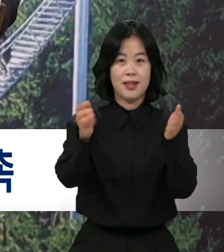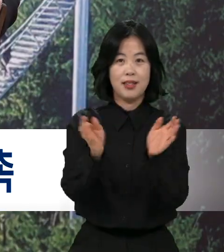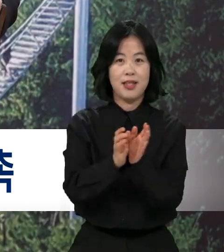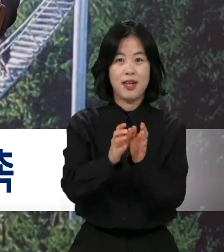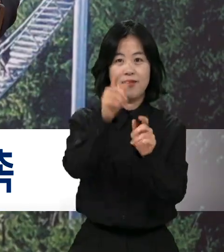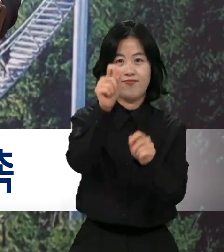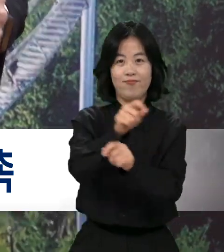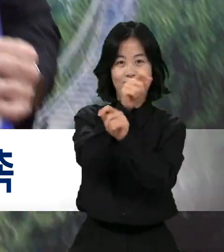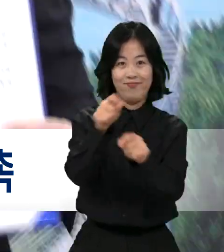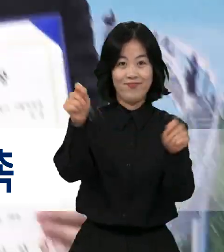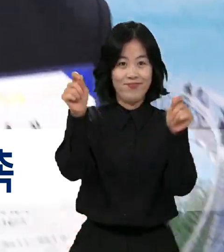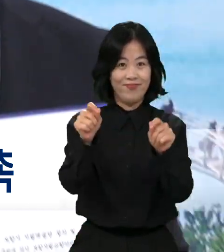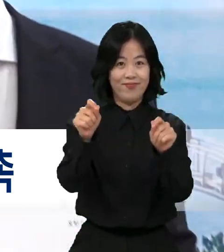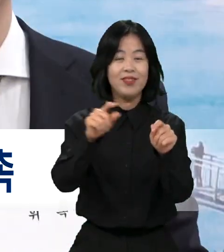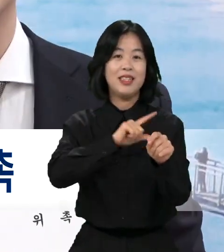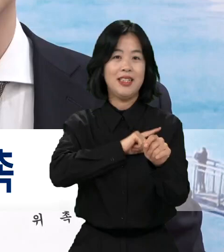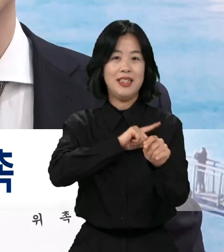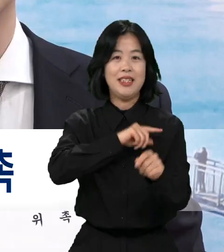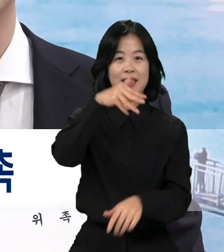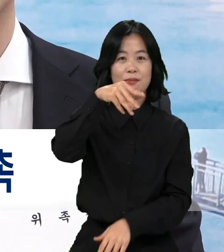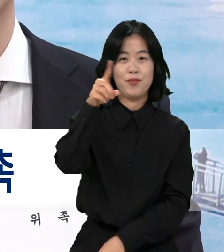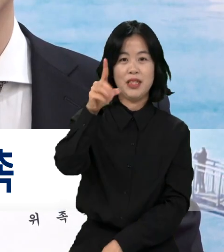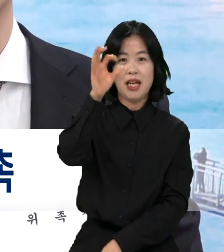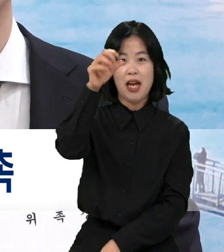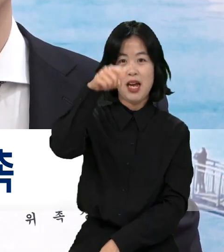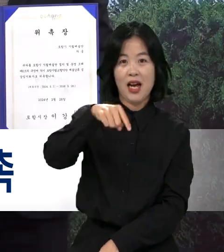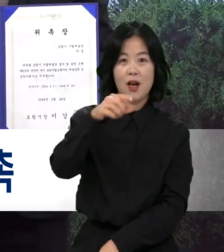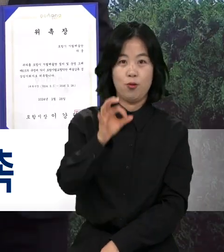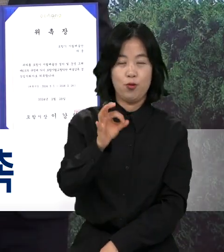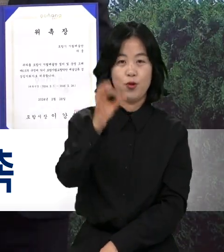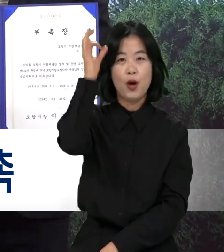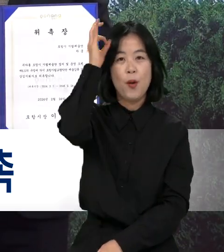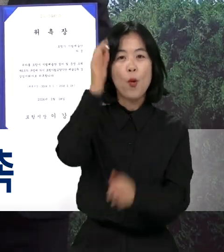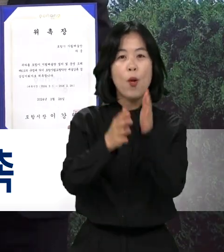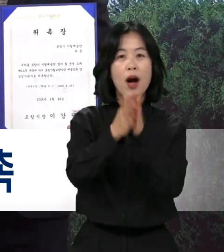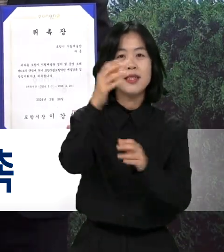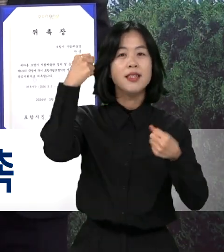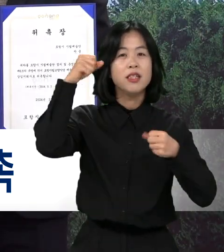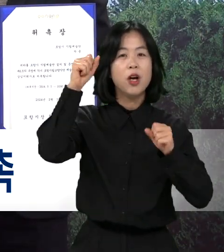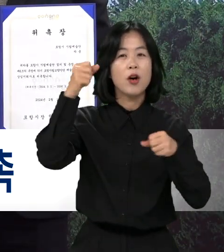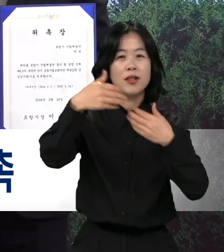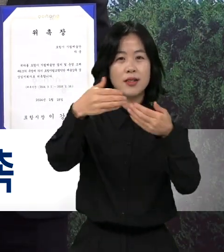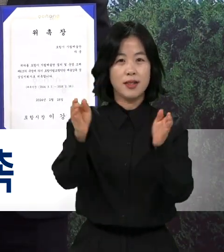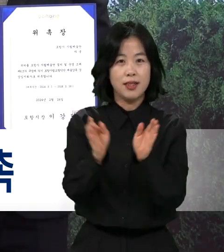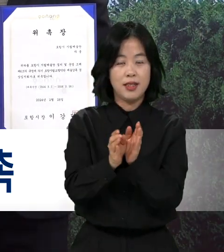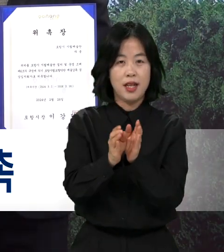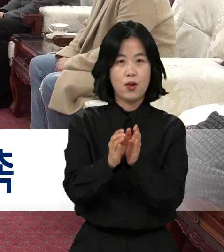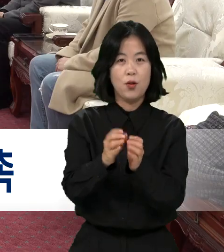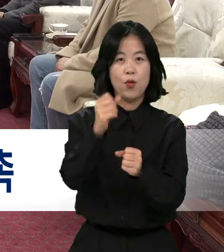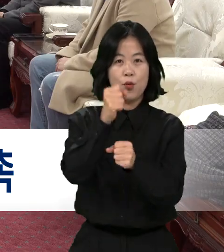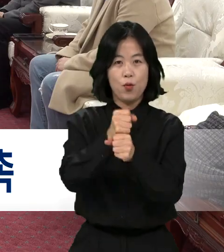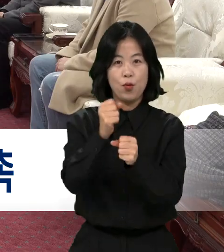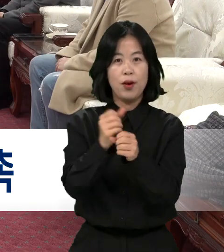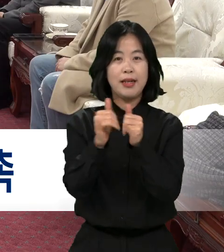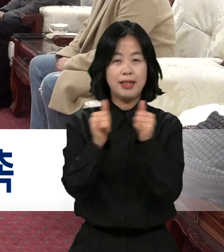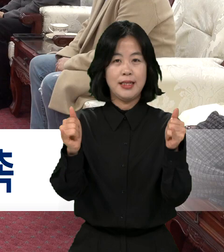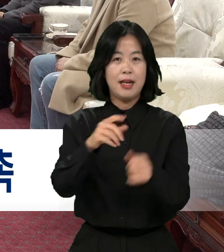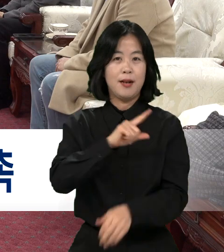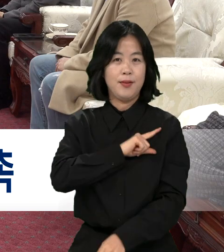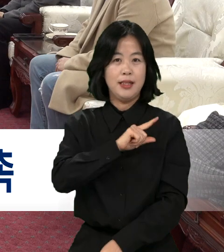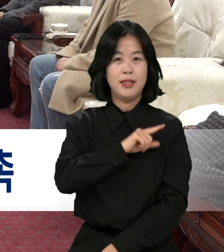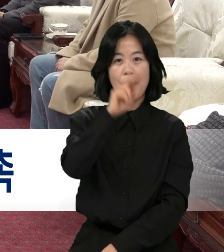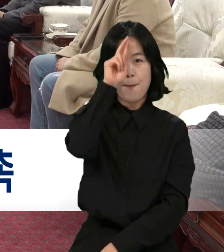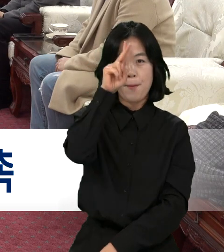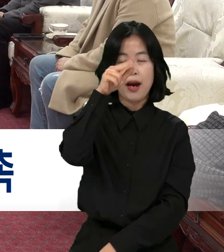교향단 신입 예술 감독겸 상임 지휘자에 차웅 지휘자 포항시립 연극단 신임 예술 감독겸